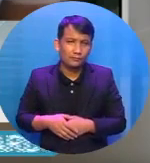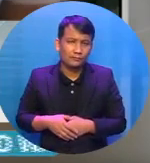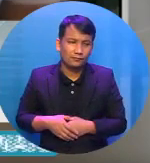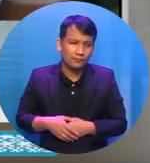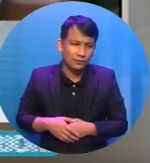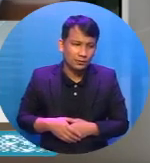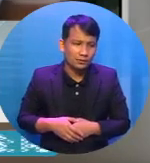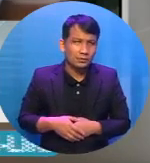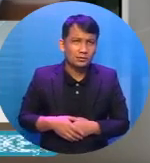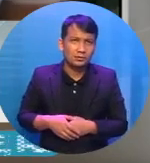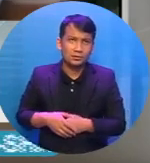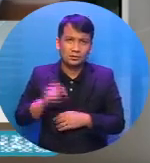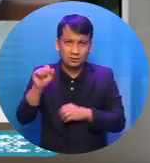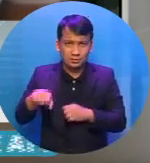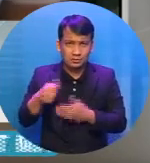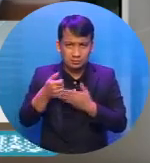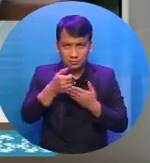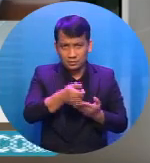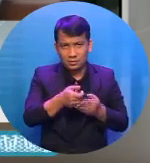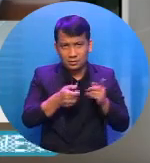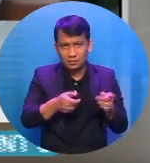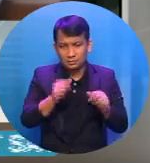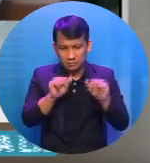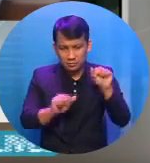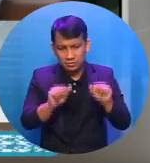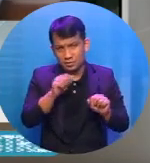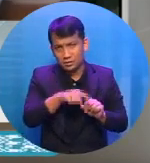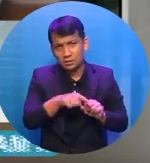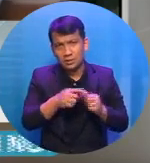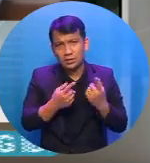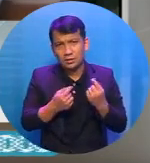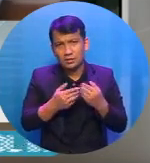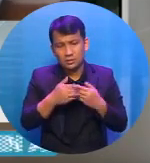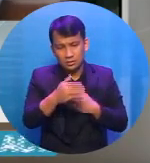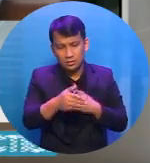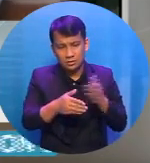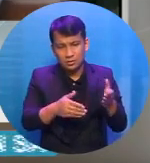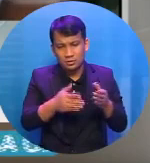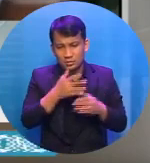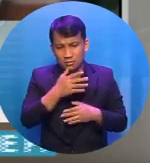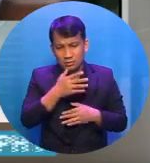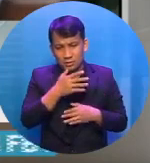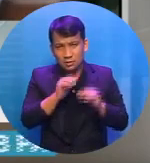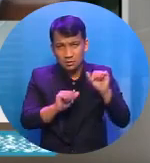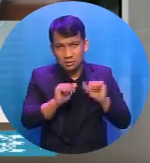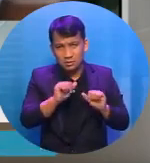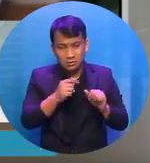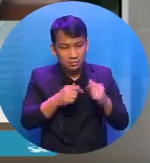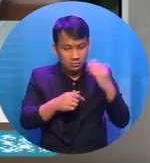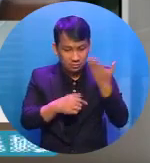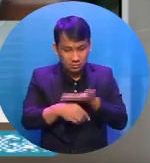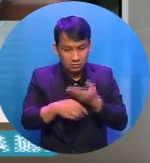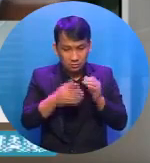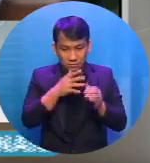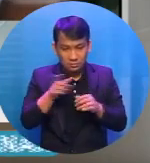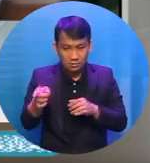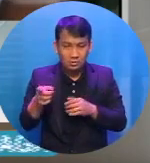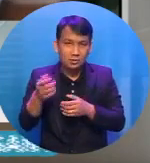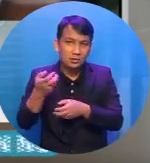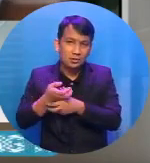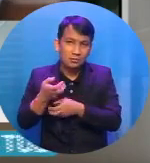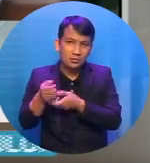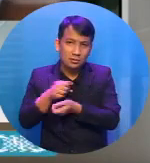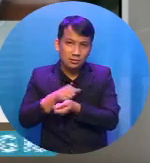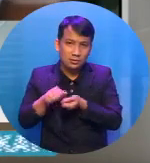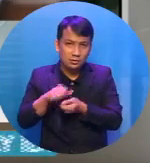sir. Ma'am, baka pwede niyo po ma'am i-assess na muna itong kalagayan nitong mag-ina na nahirapan na po itong labanderang nanay